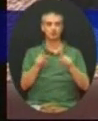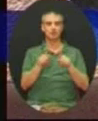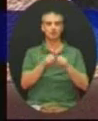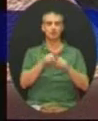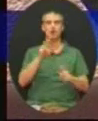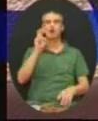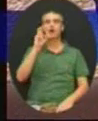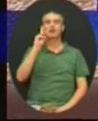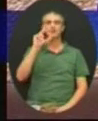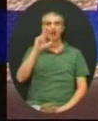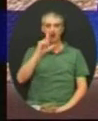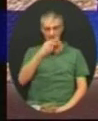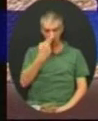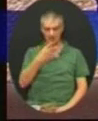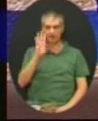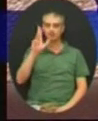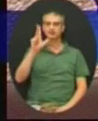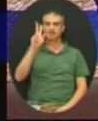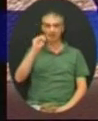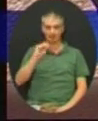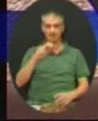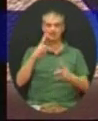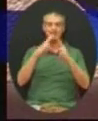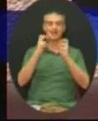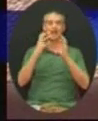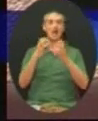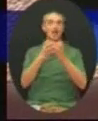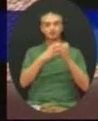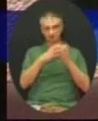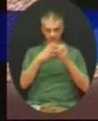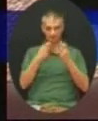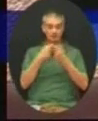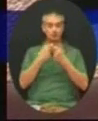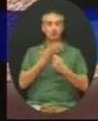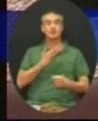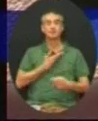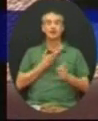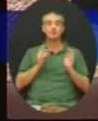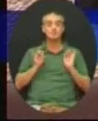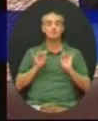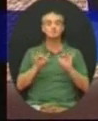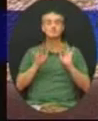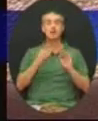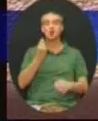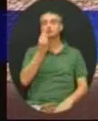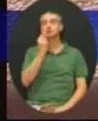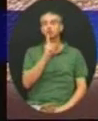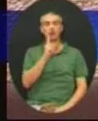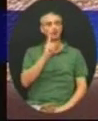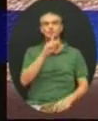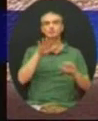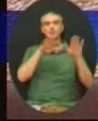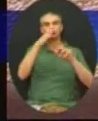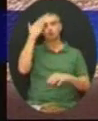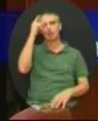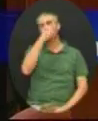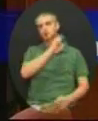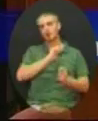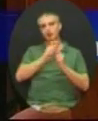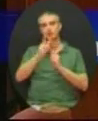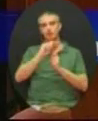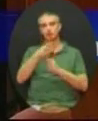עדאלה, כמו בצלם, עיר עמים, ארגונים שמקבלים מיליוני שקלים מממשלות